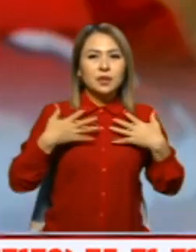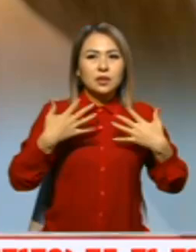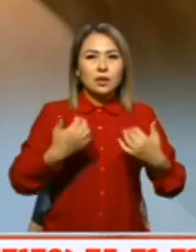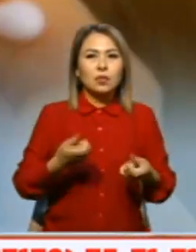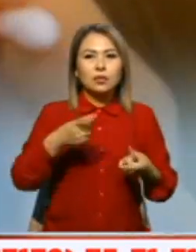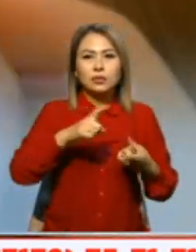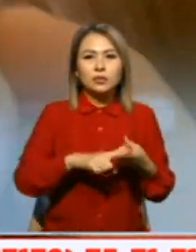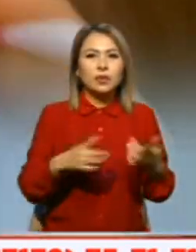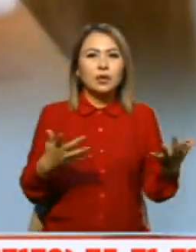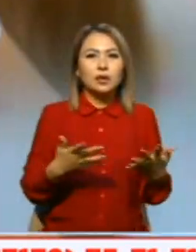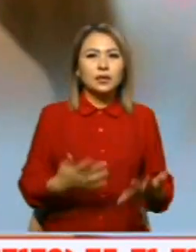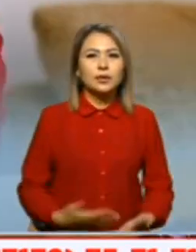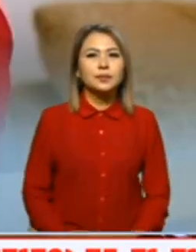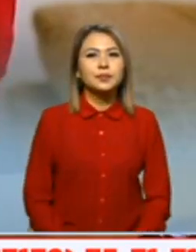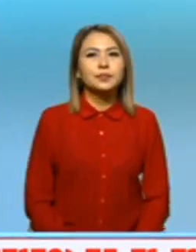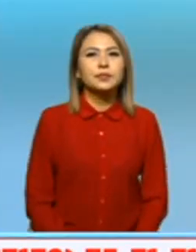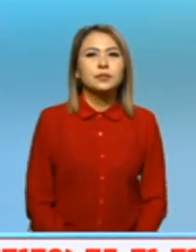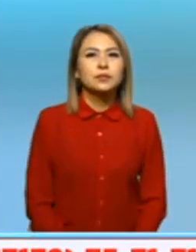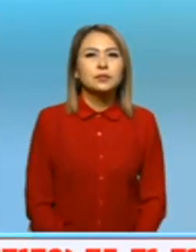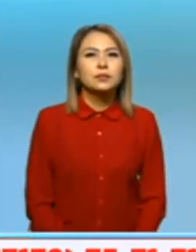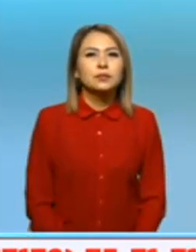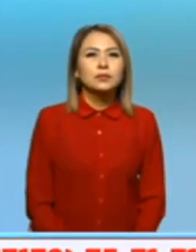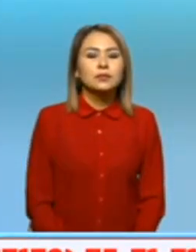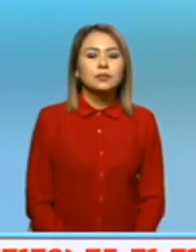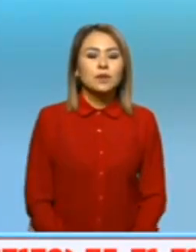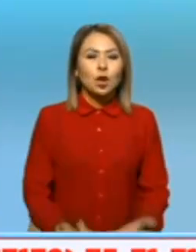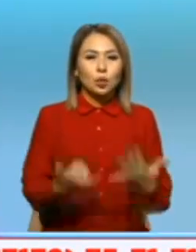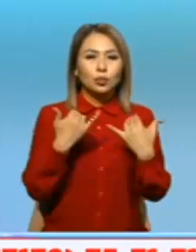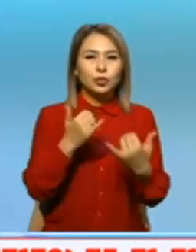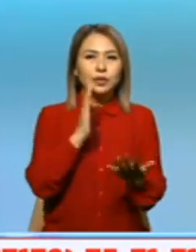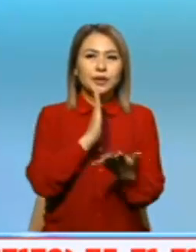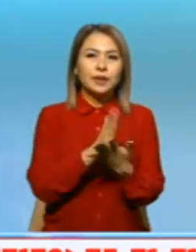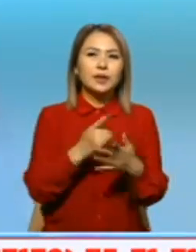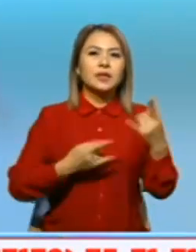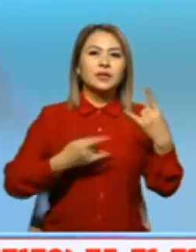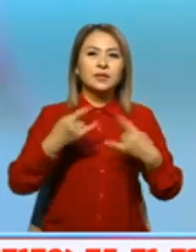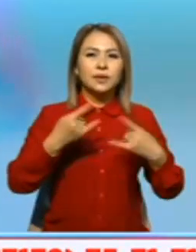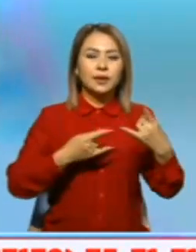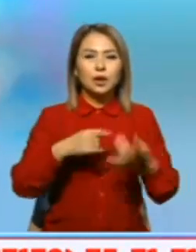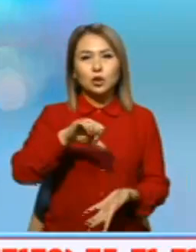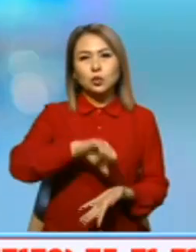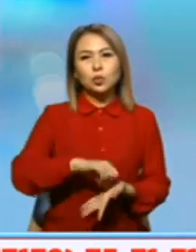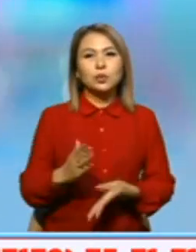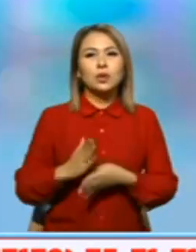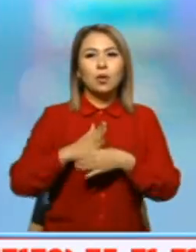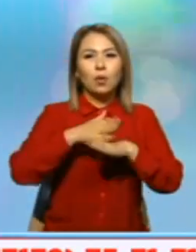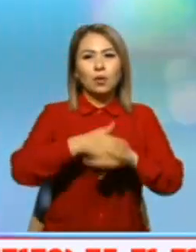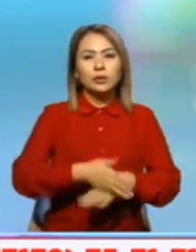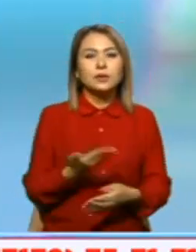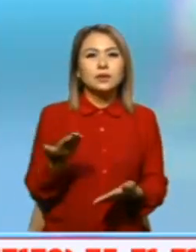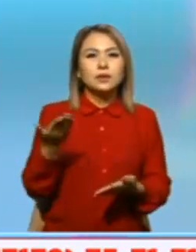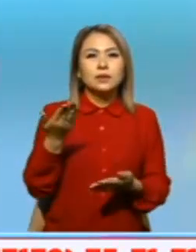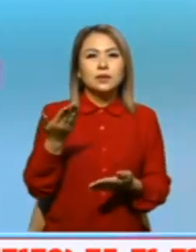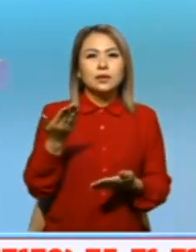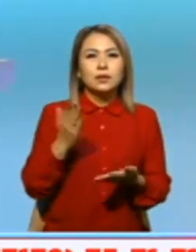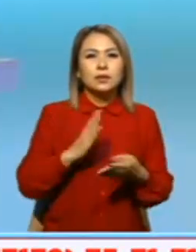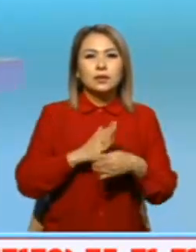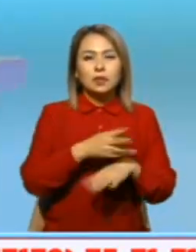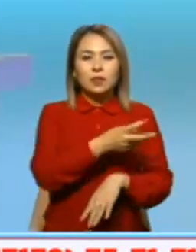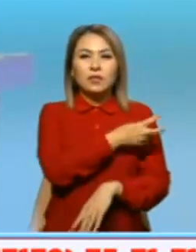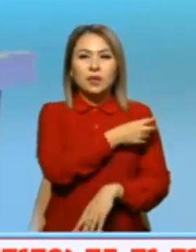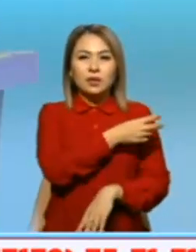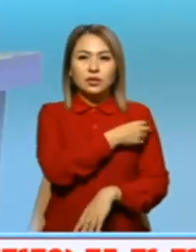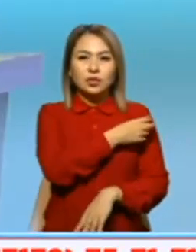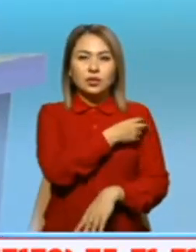қатысы не? Бүгін айтамыз. Бүгін тікелей эфирге, студияға сіздерге кеңес беруге келген дәрігерлермен таныстыра